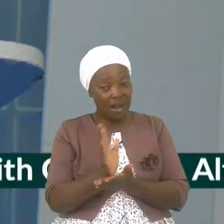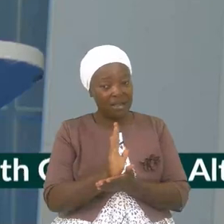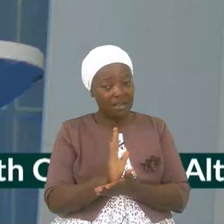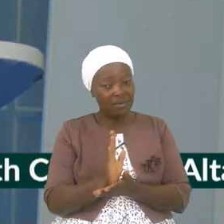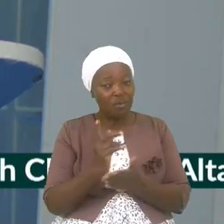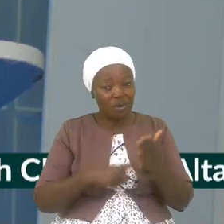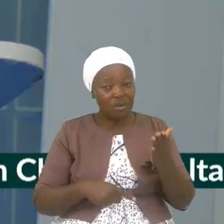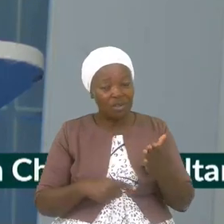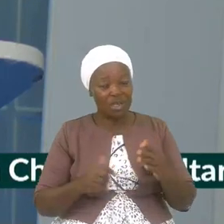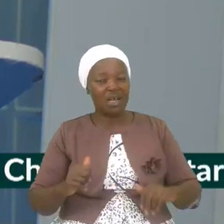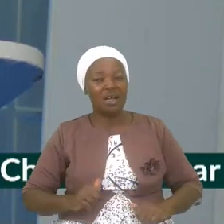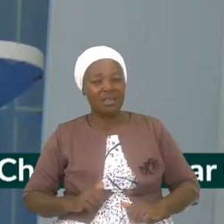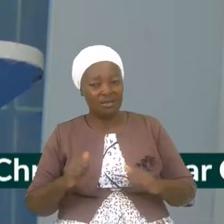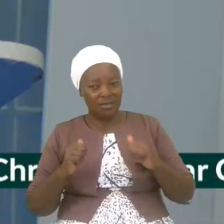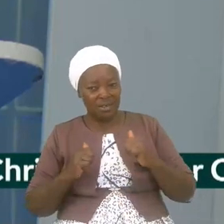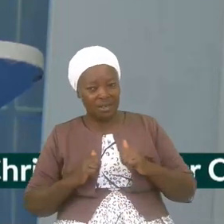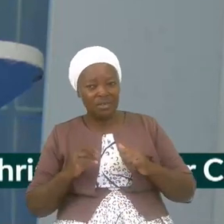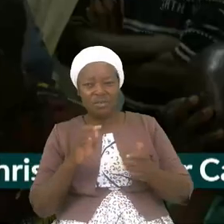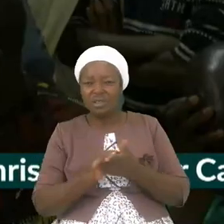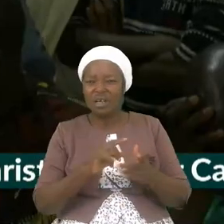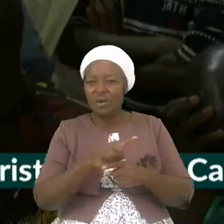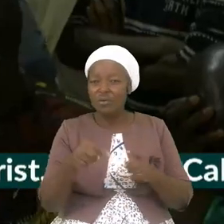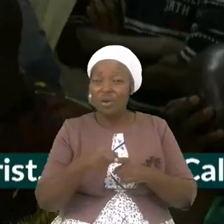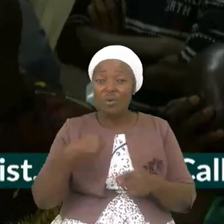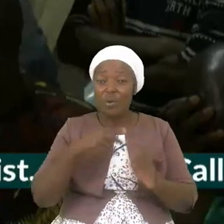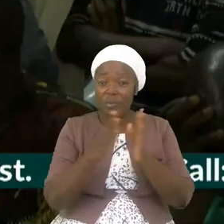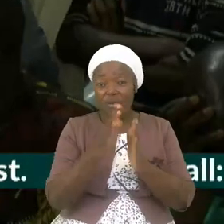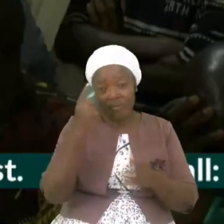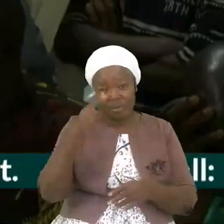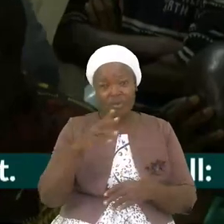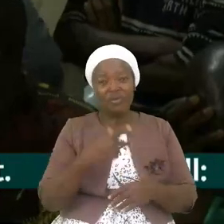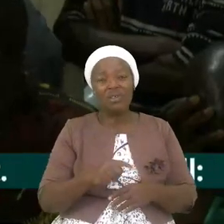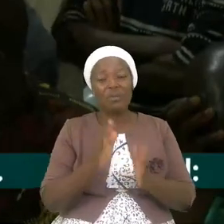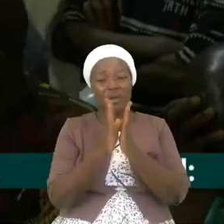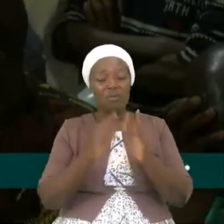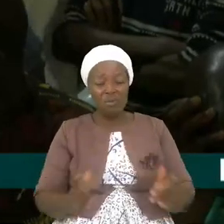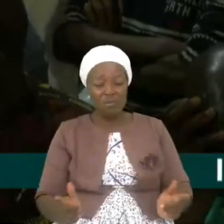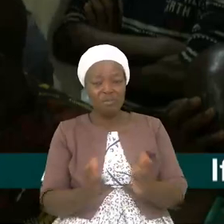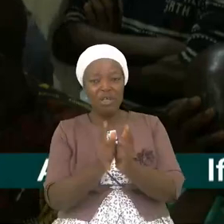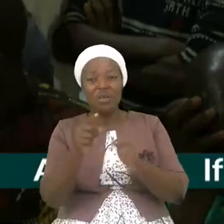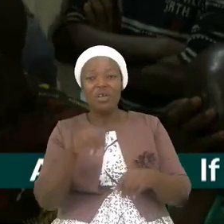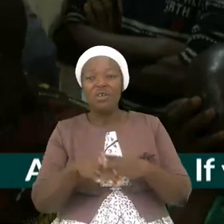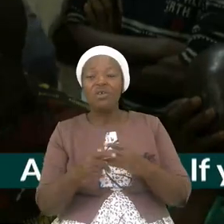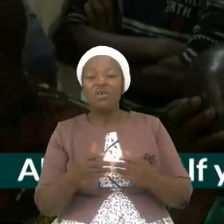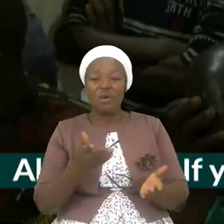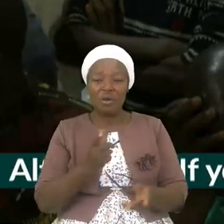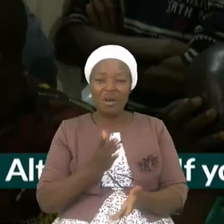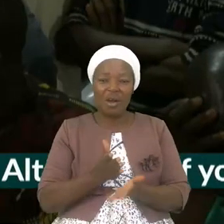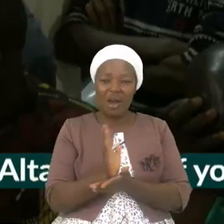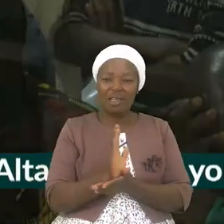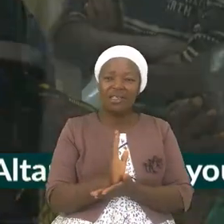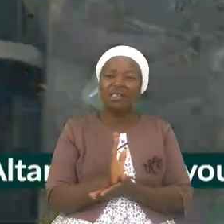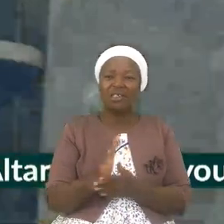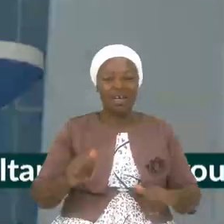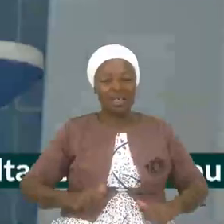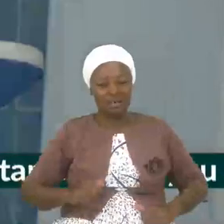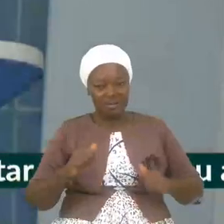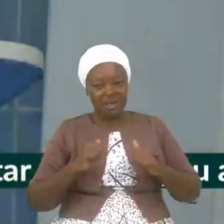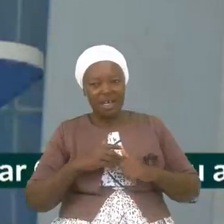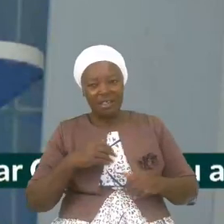vous rencontre selon vos besoins. Je prie que les miracles de Dieu ne cessent pas dans votre vie au nom de